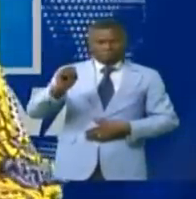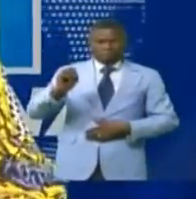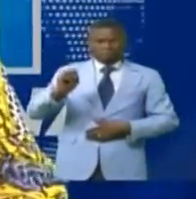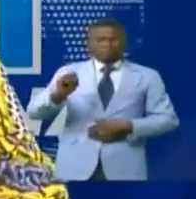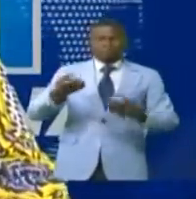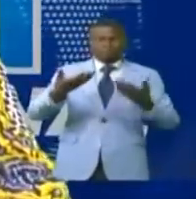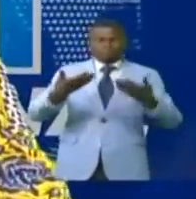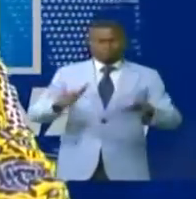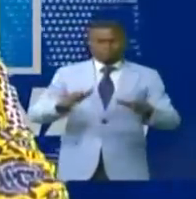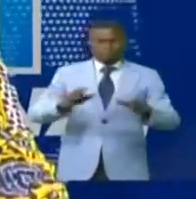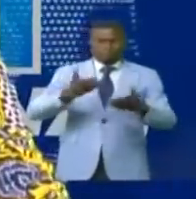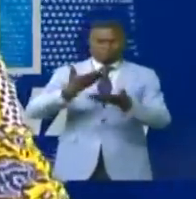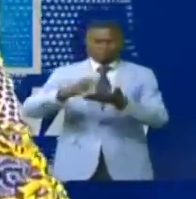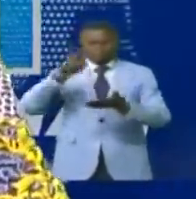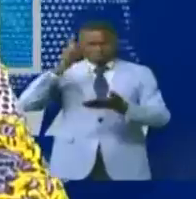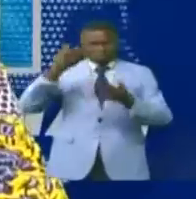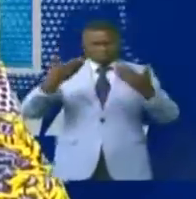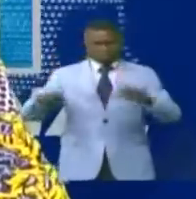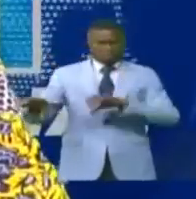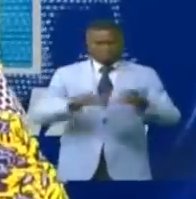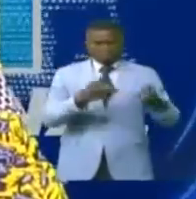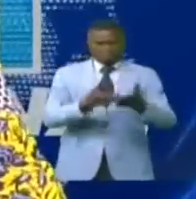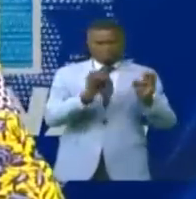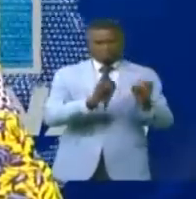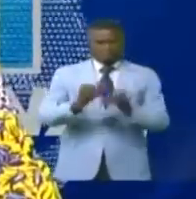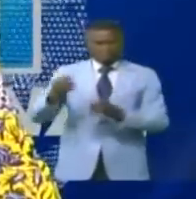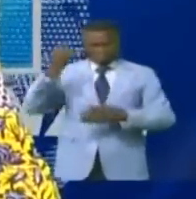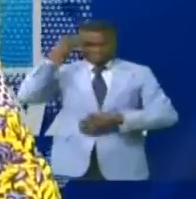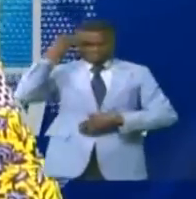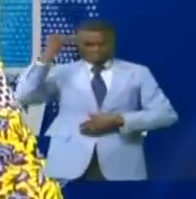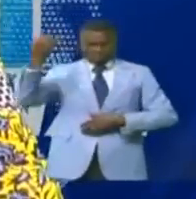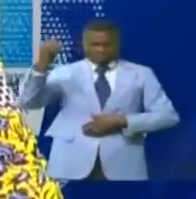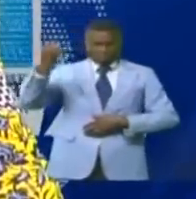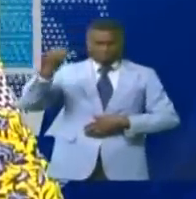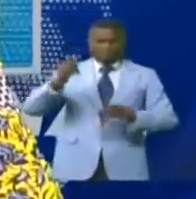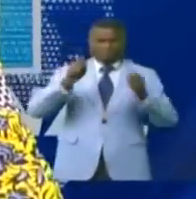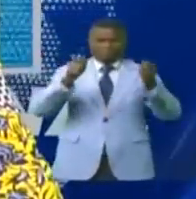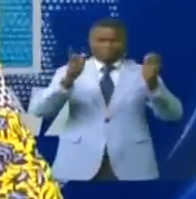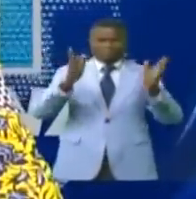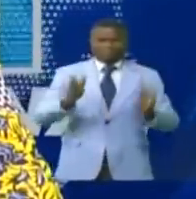justement la première phase de cette activité organisée à l'intention des